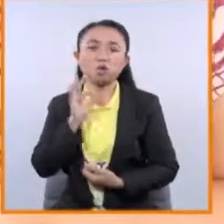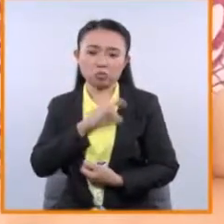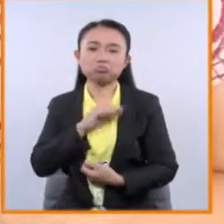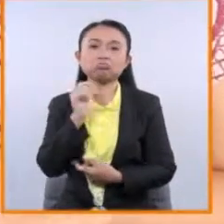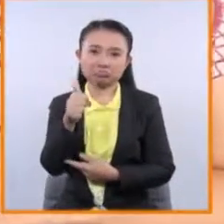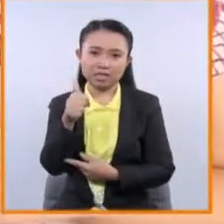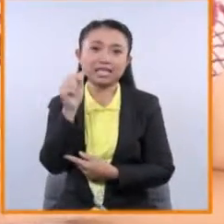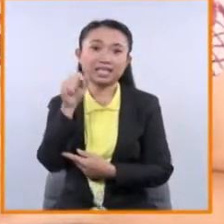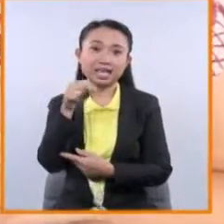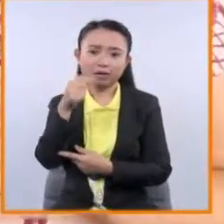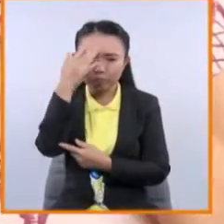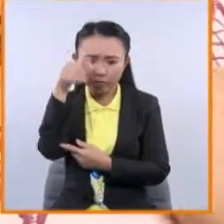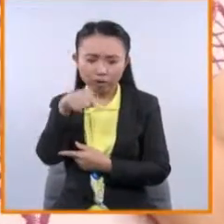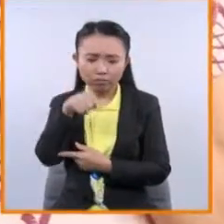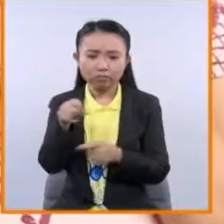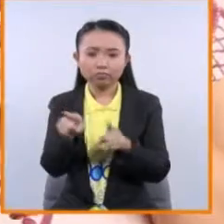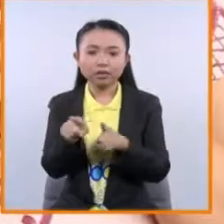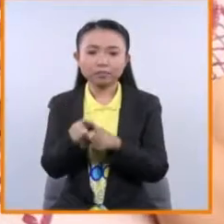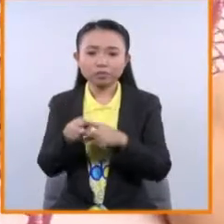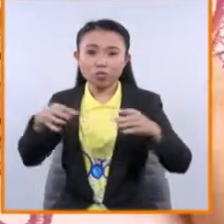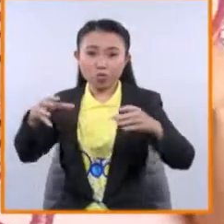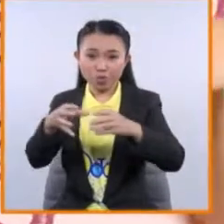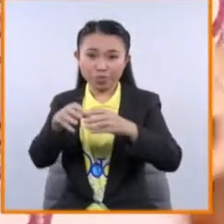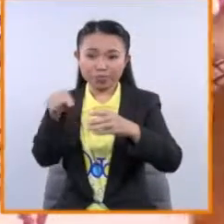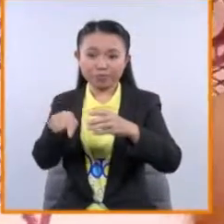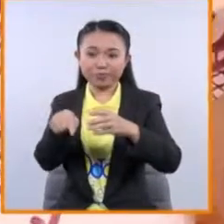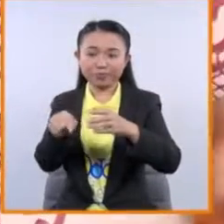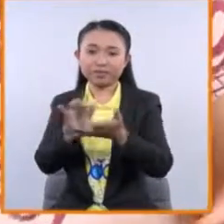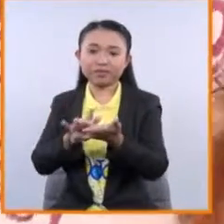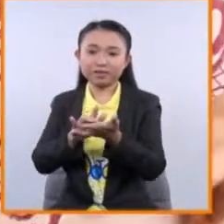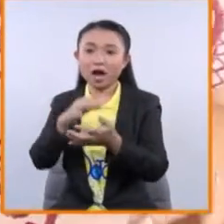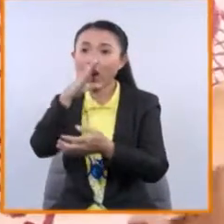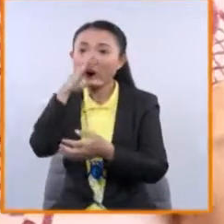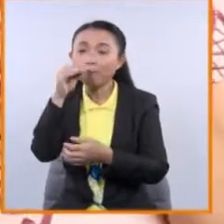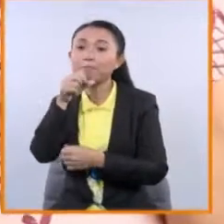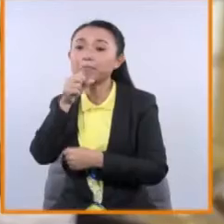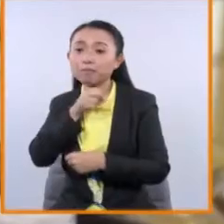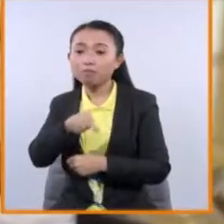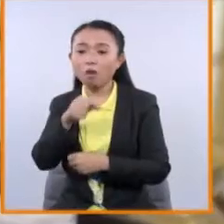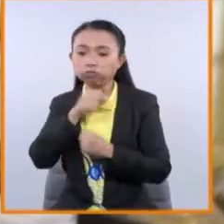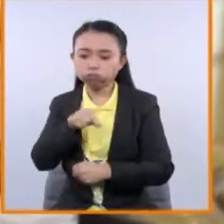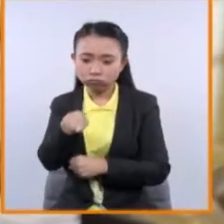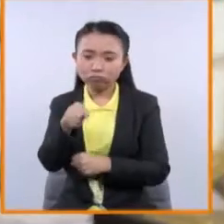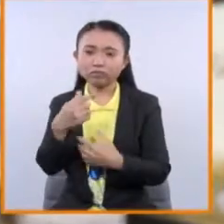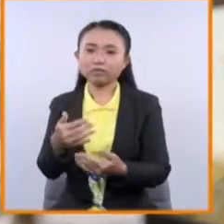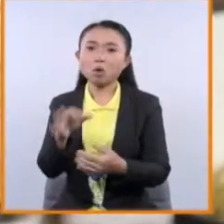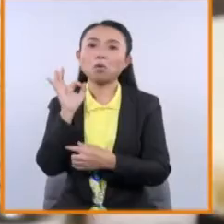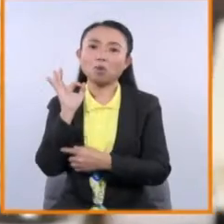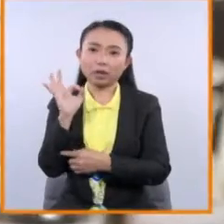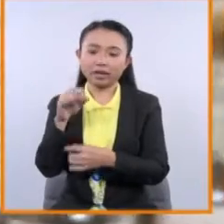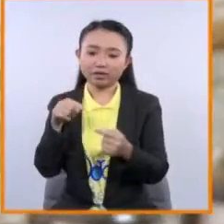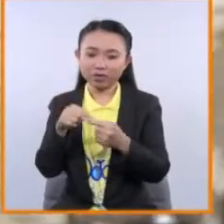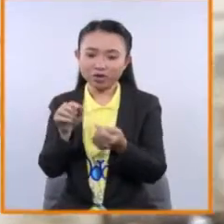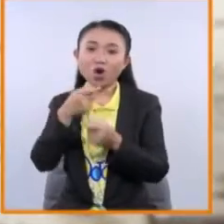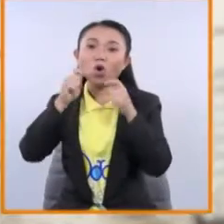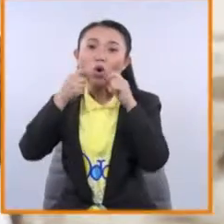เพราะว่านอกจากว่าเราจะได้กลุ่มคนที่ใช้ยาหอมเดิมอยู่แล้วเนี่ยนะคะก็รู้สึกว่าโอเคการมีลูกอมชื่นจิตเ